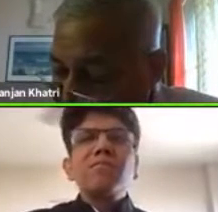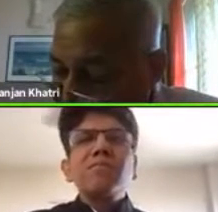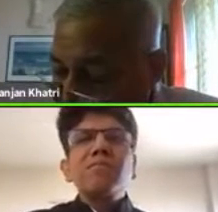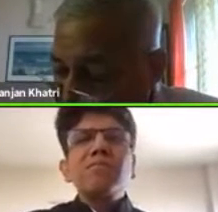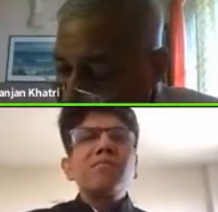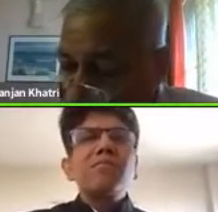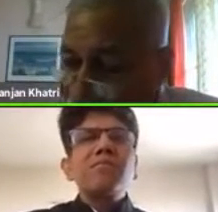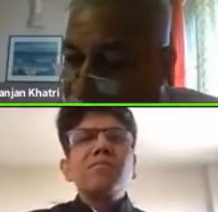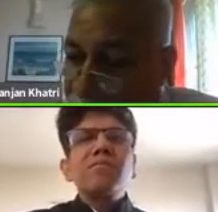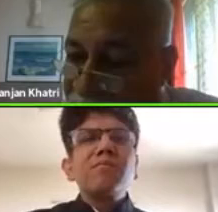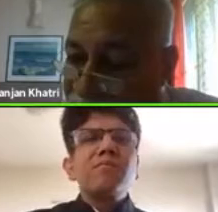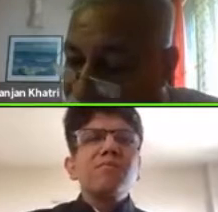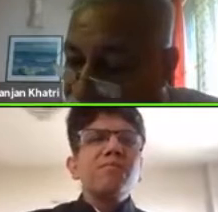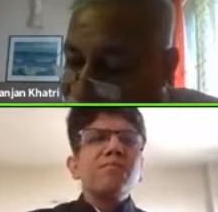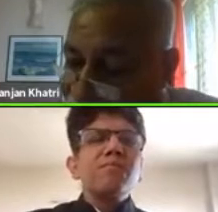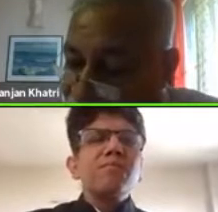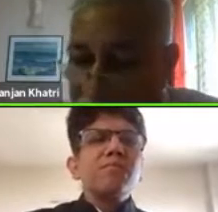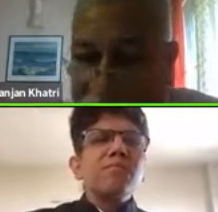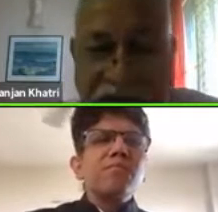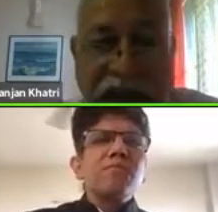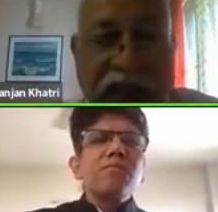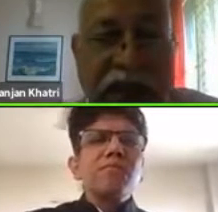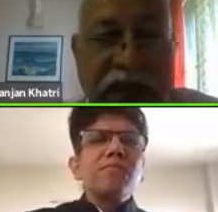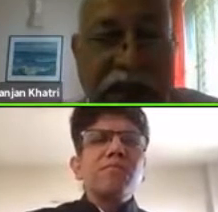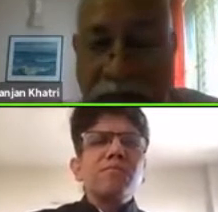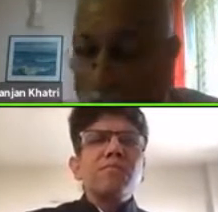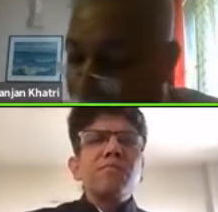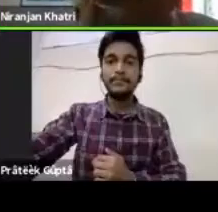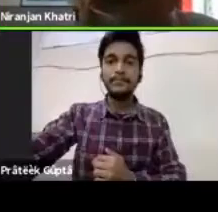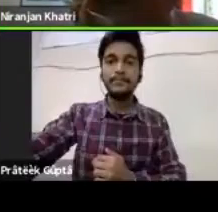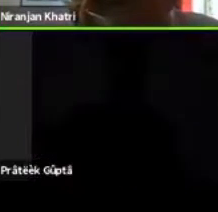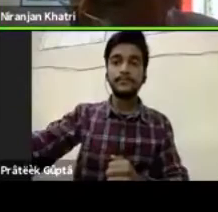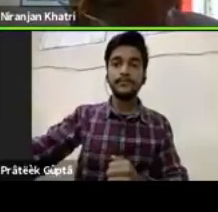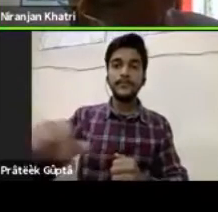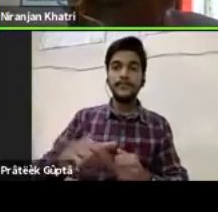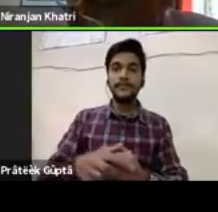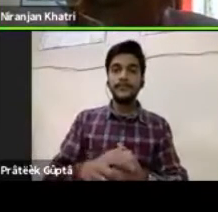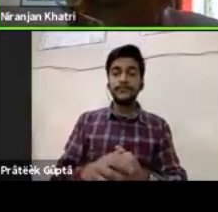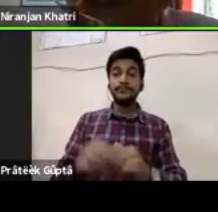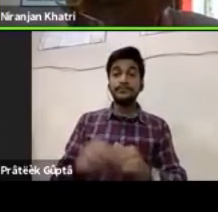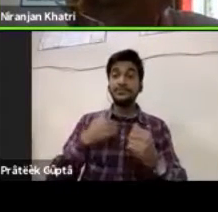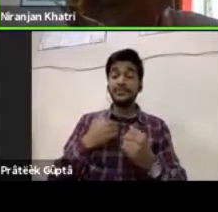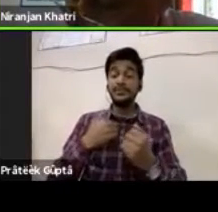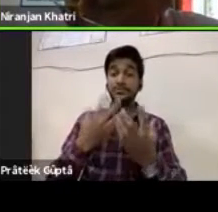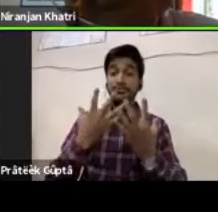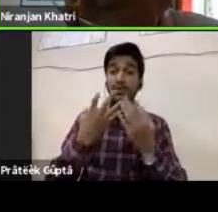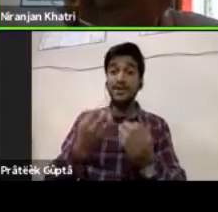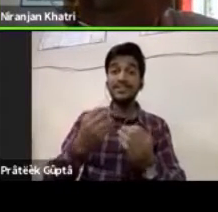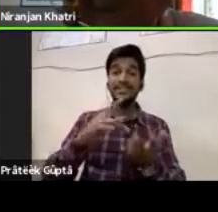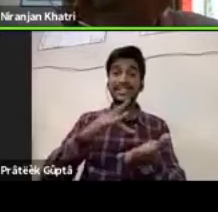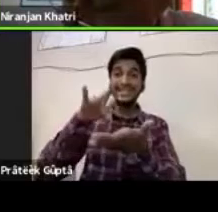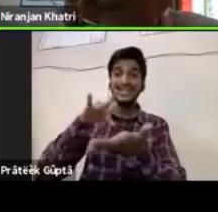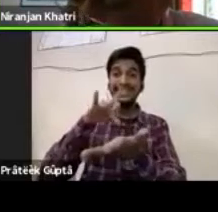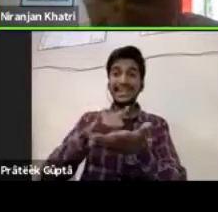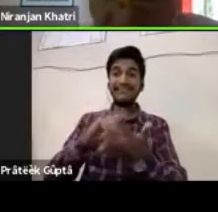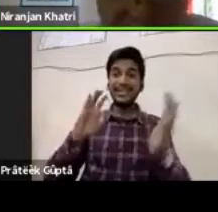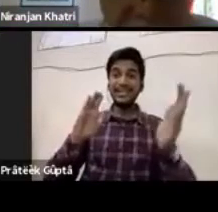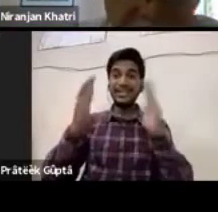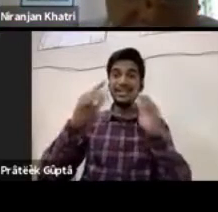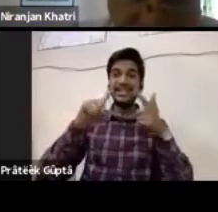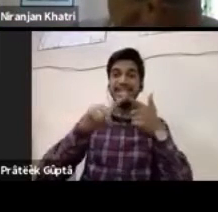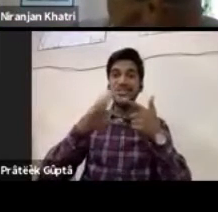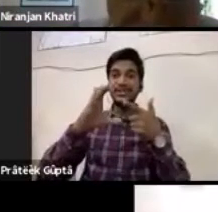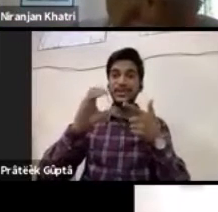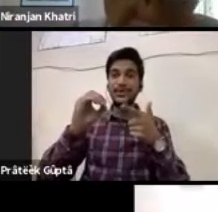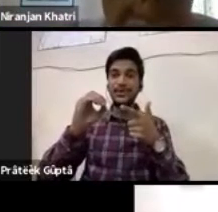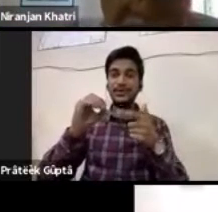बहुत सही कहा कि इकोसिस्टम को ठीक करना है. तो ये इकोसिस्टम को लेके